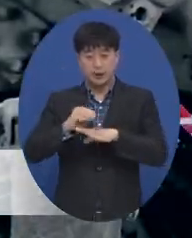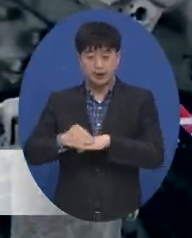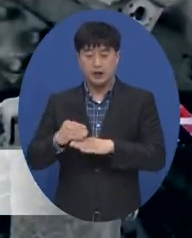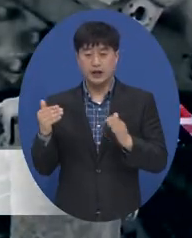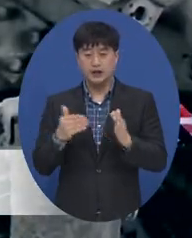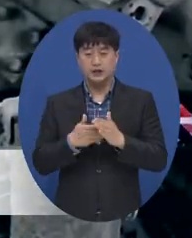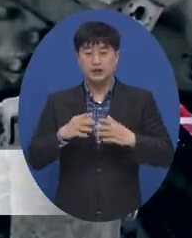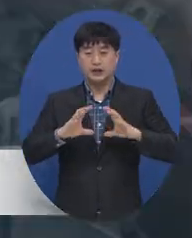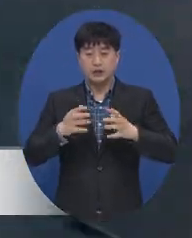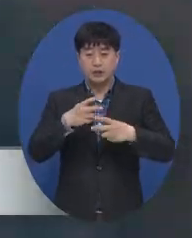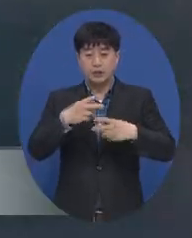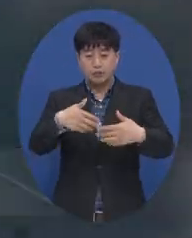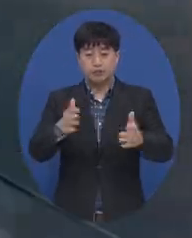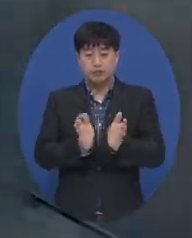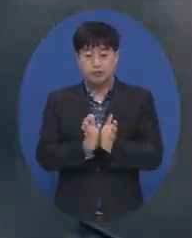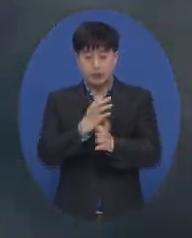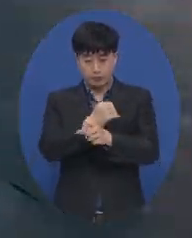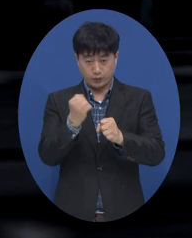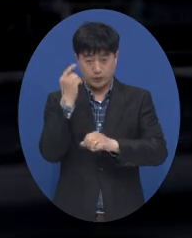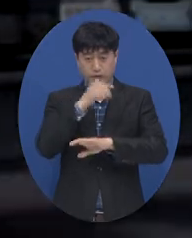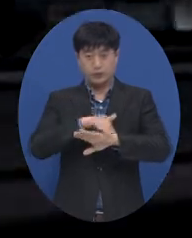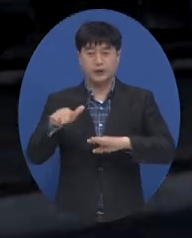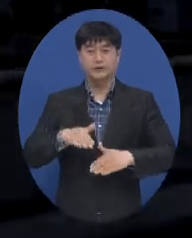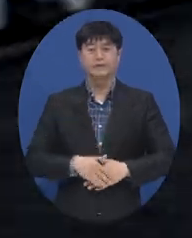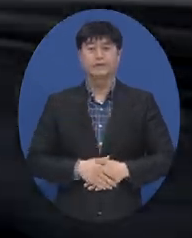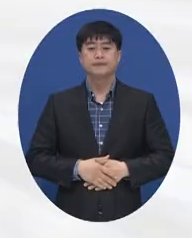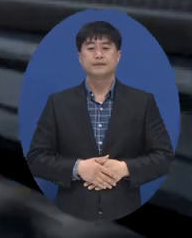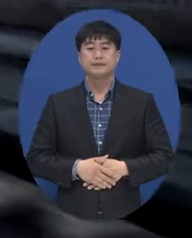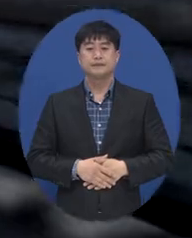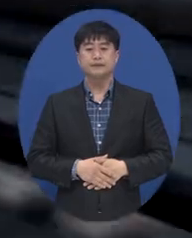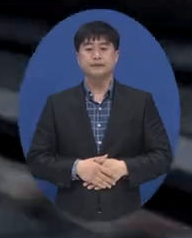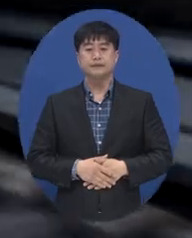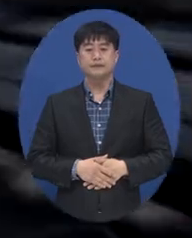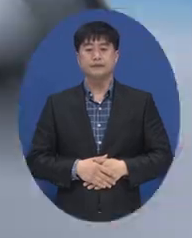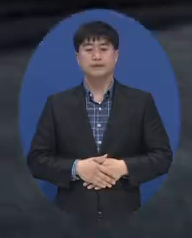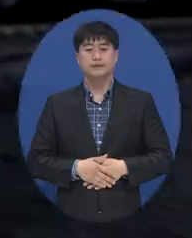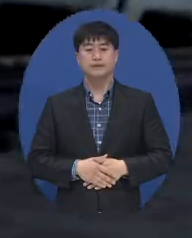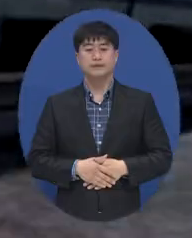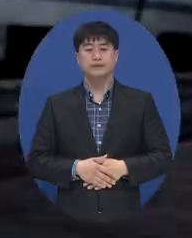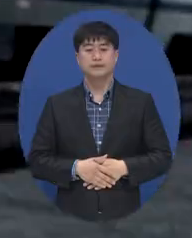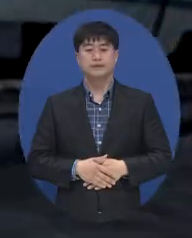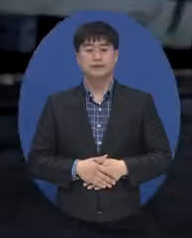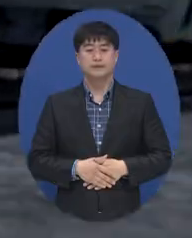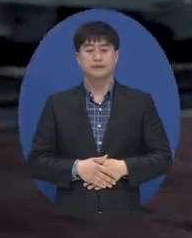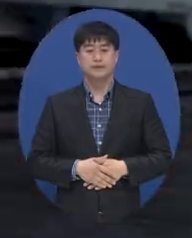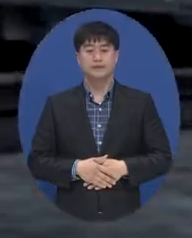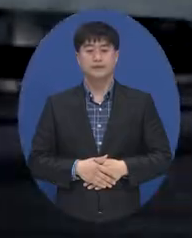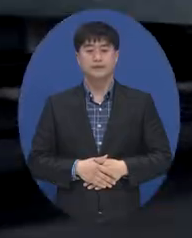있도록 국토교통부 등과 협의할 예정입니다. 경기지TV 조희정입니다.